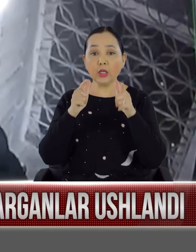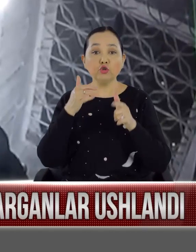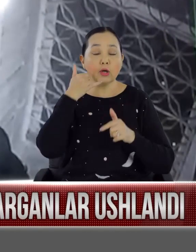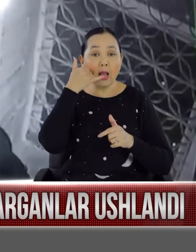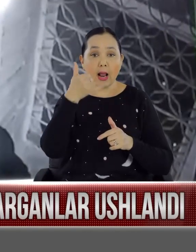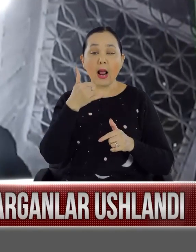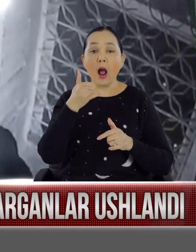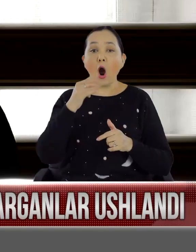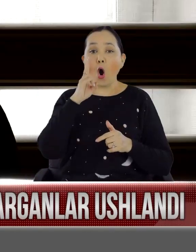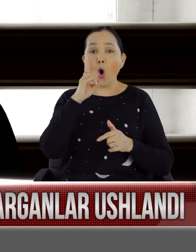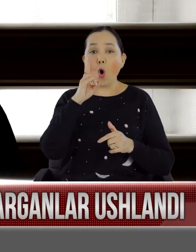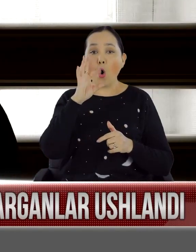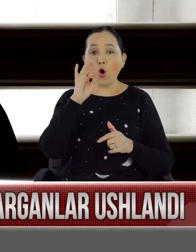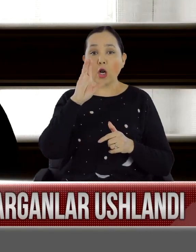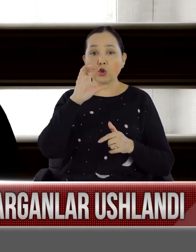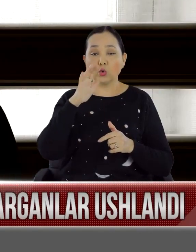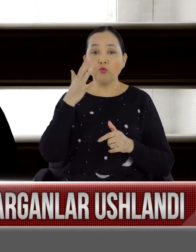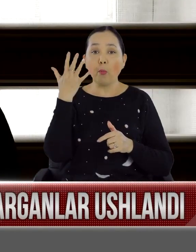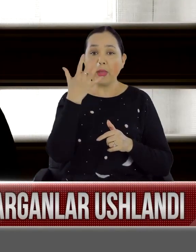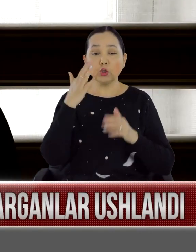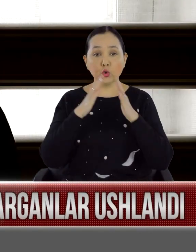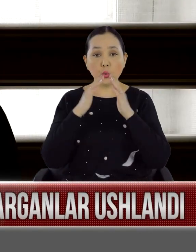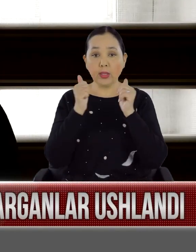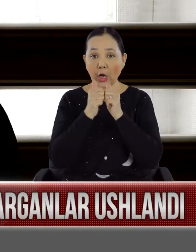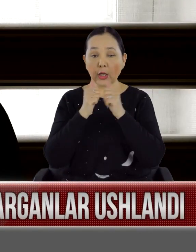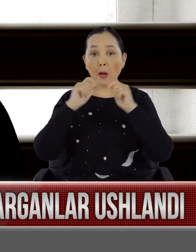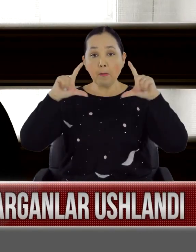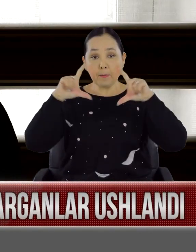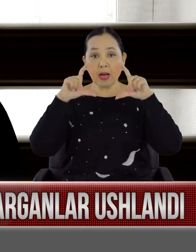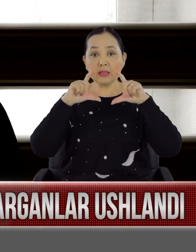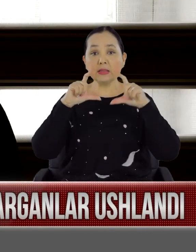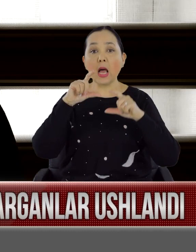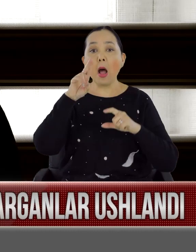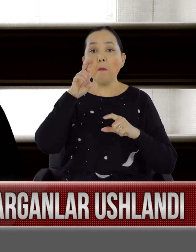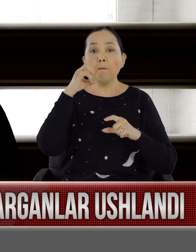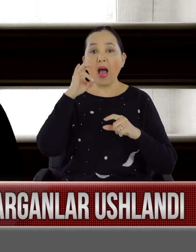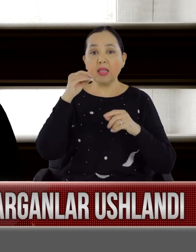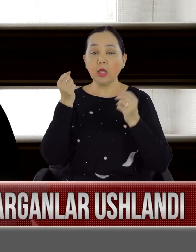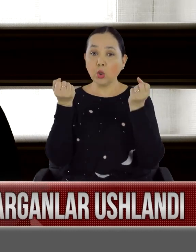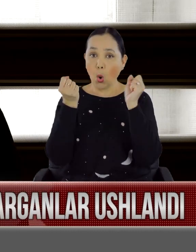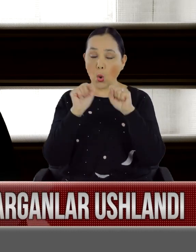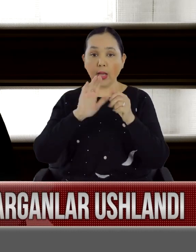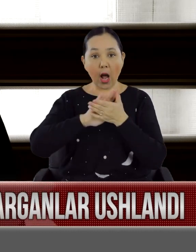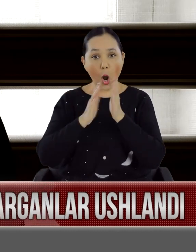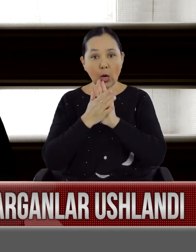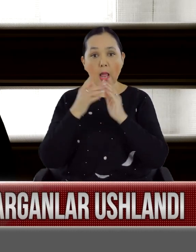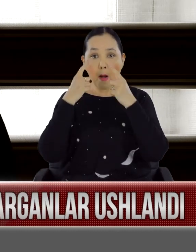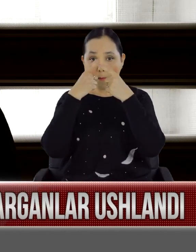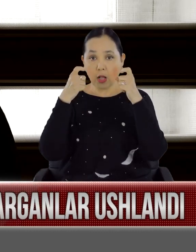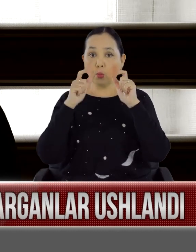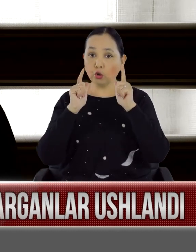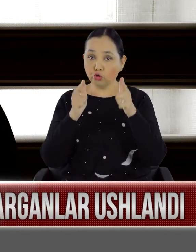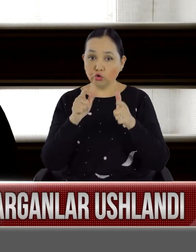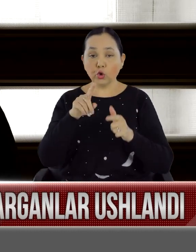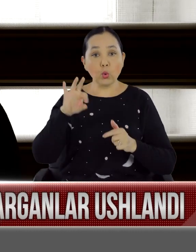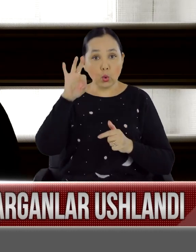ko'ra, Yashnobod tumani Qorasuv ko'chasida 5-uy yonida joylashgan magazin yonidan Paynet bankomati o'g'irlanganligi holati to'g'risida ma'lumot kelib tushdi.